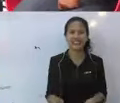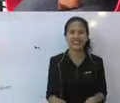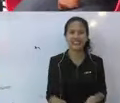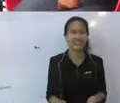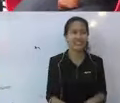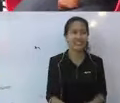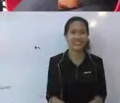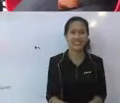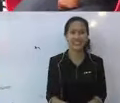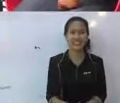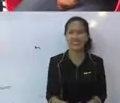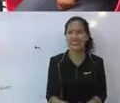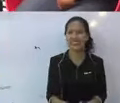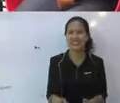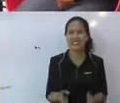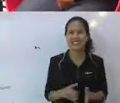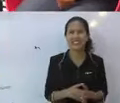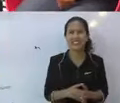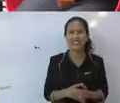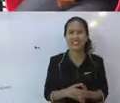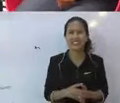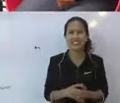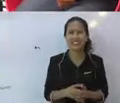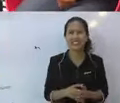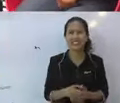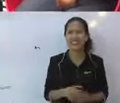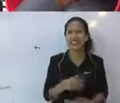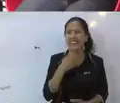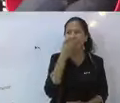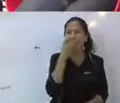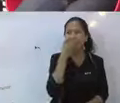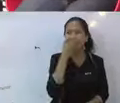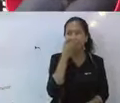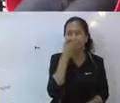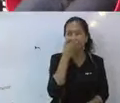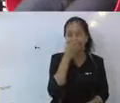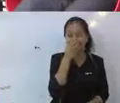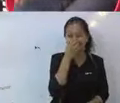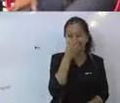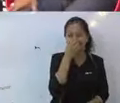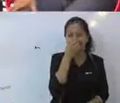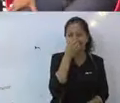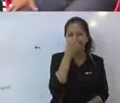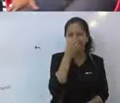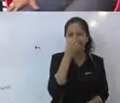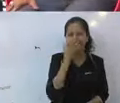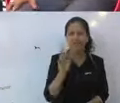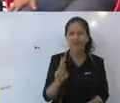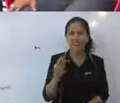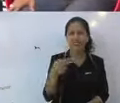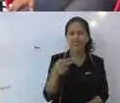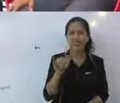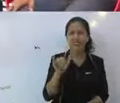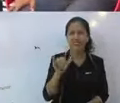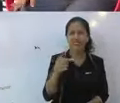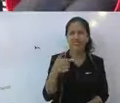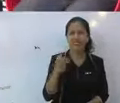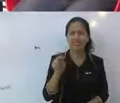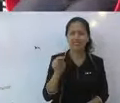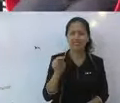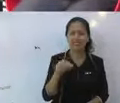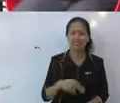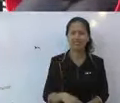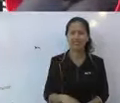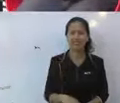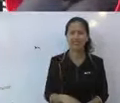Napansin niya daw na malaki na daw yung tiyan niya. Si Hartley, hindi po, si Raijen po yun, si Raijen daw. Si Raijen. Actually,